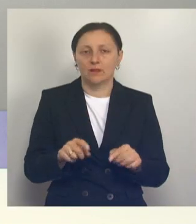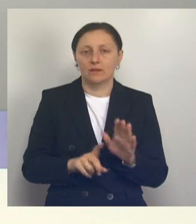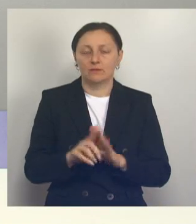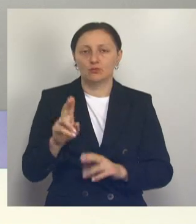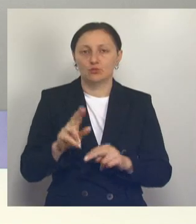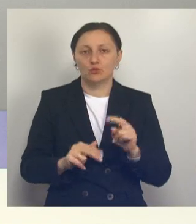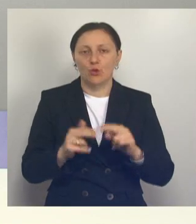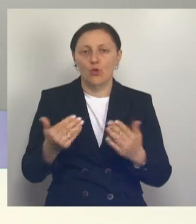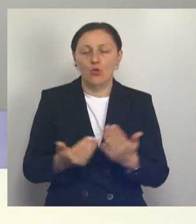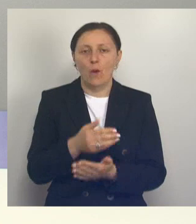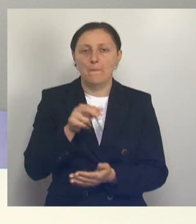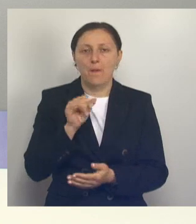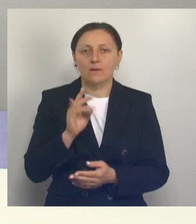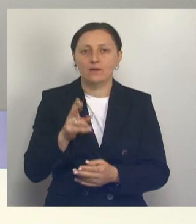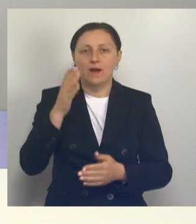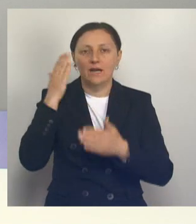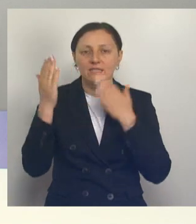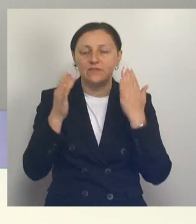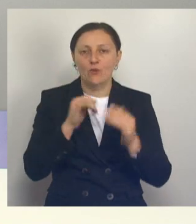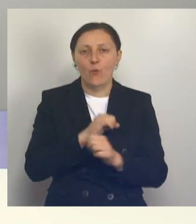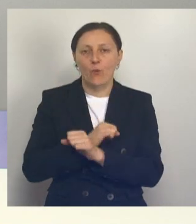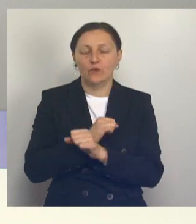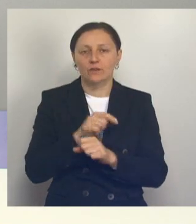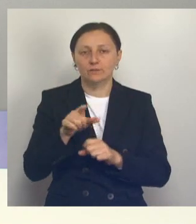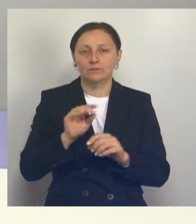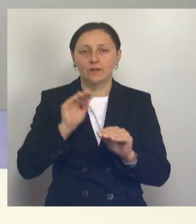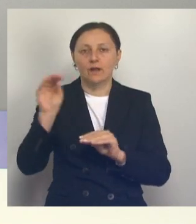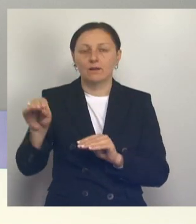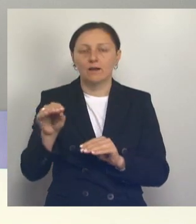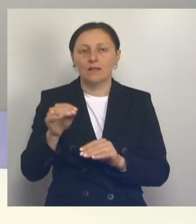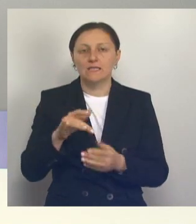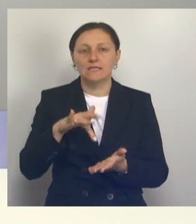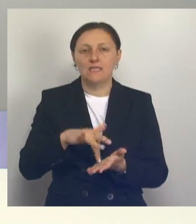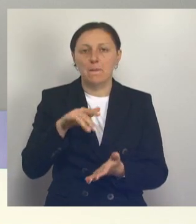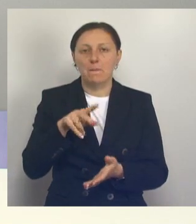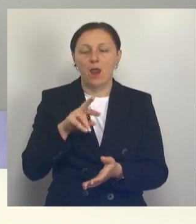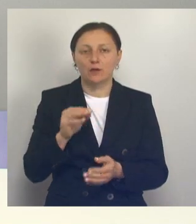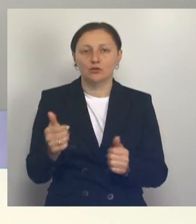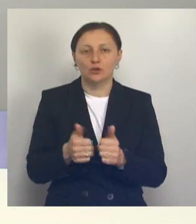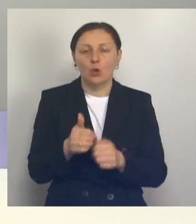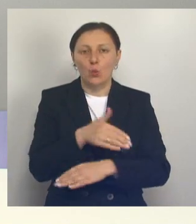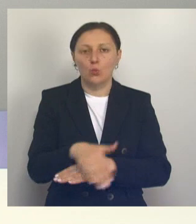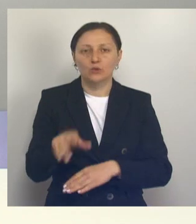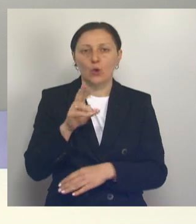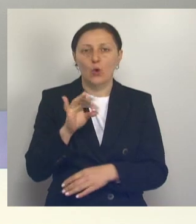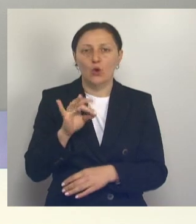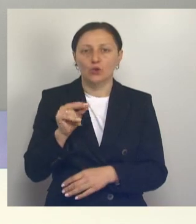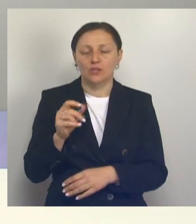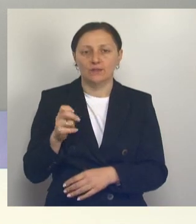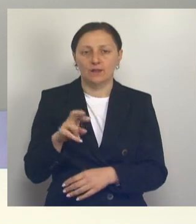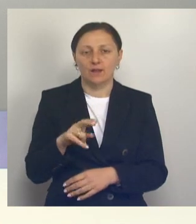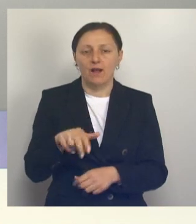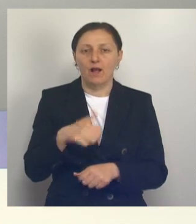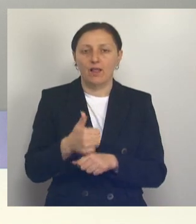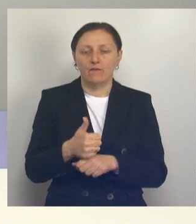строительство нового парка развлечений и отдыха его возводят на дальнем берегу центрального пляжа на улице корочанской глава региона